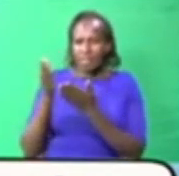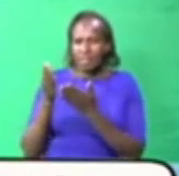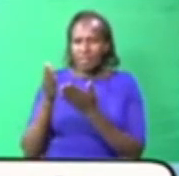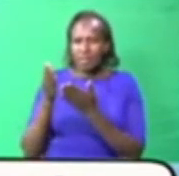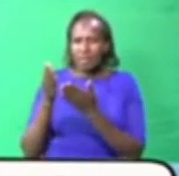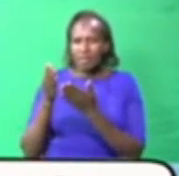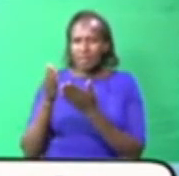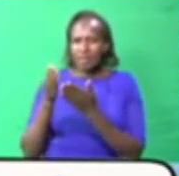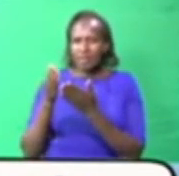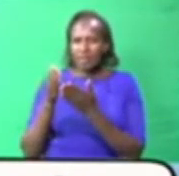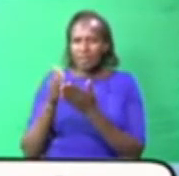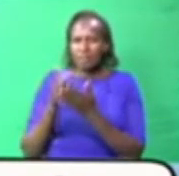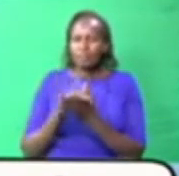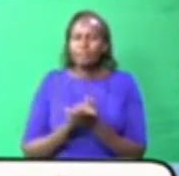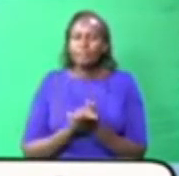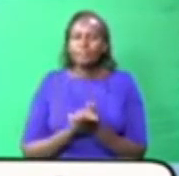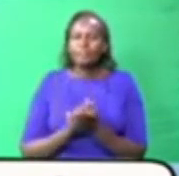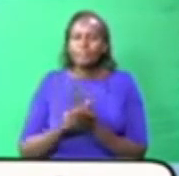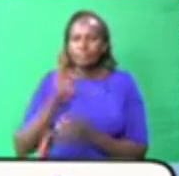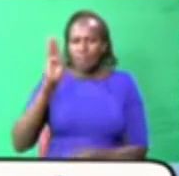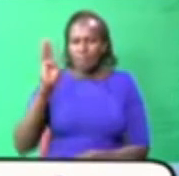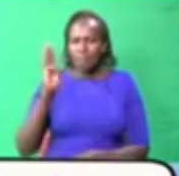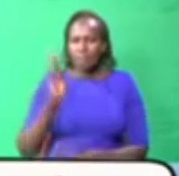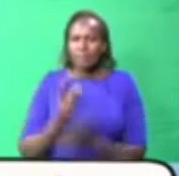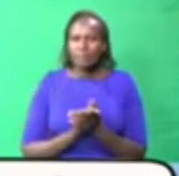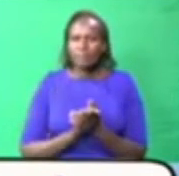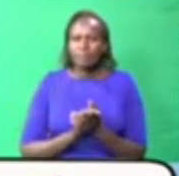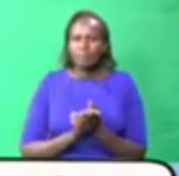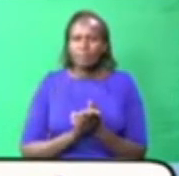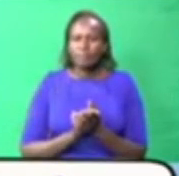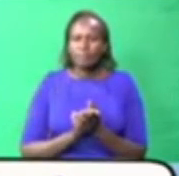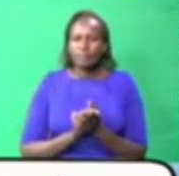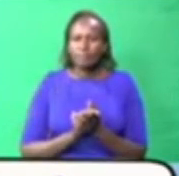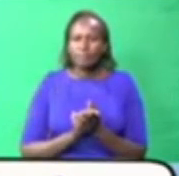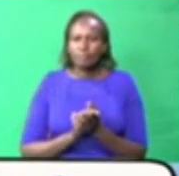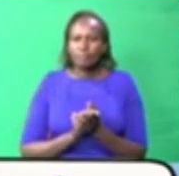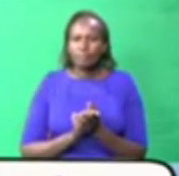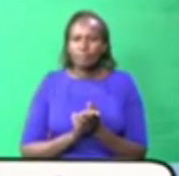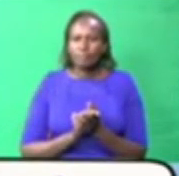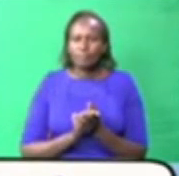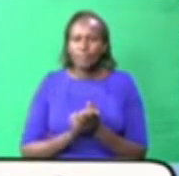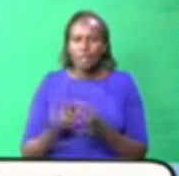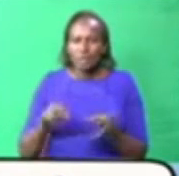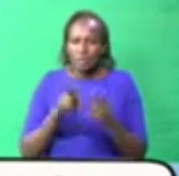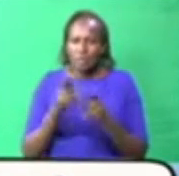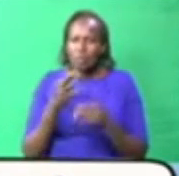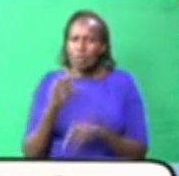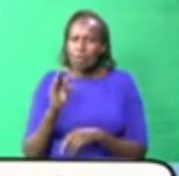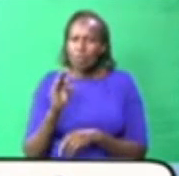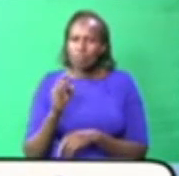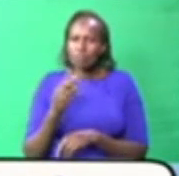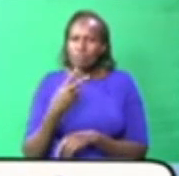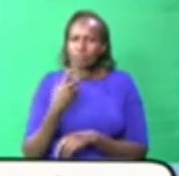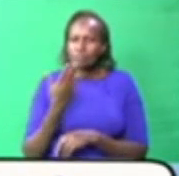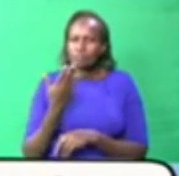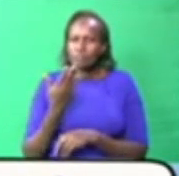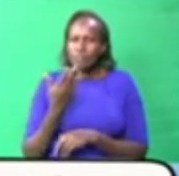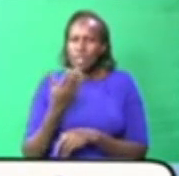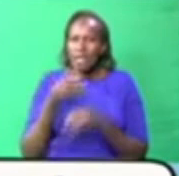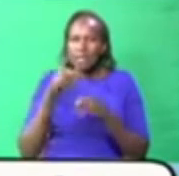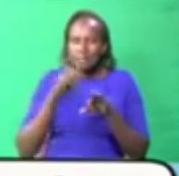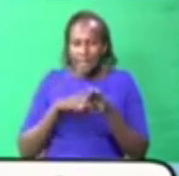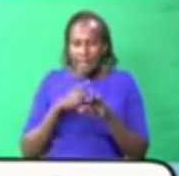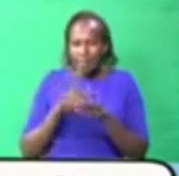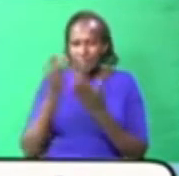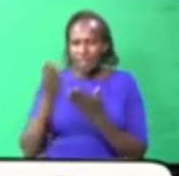by the rivers of Babylon. Wakiwa kwenye fuo za mito ya Babiloni. Bila sema wakiwa mahali pale, mambo